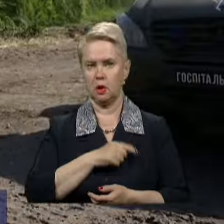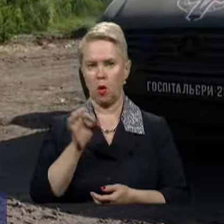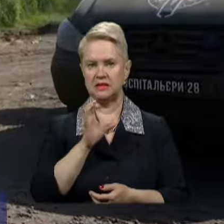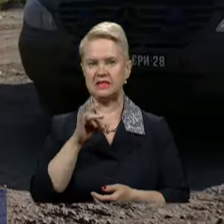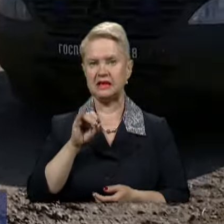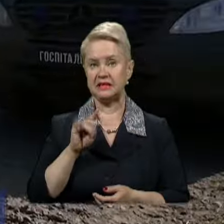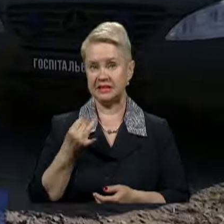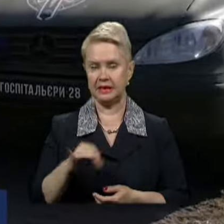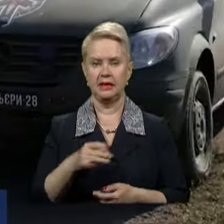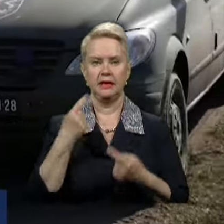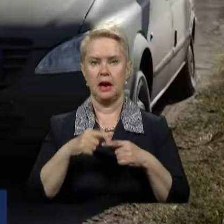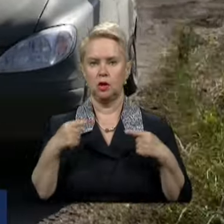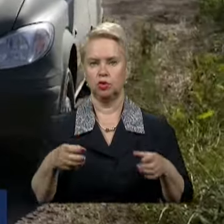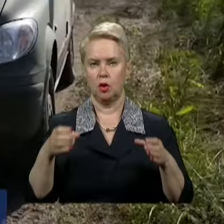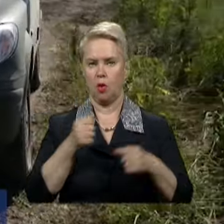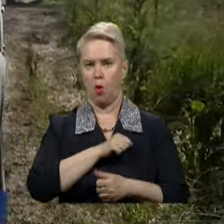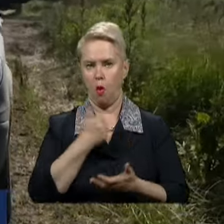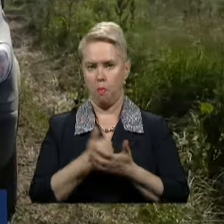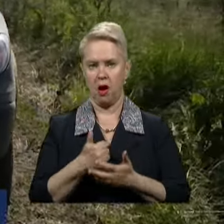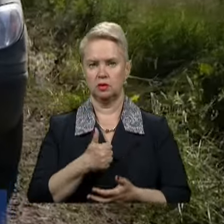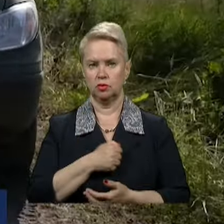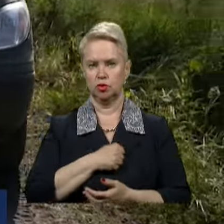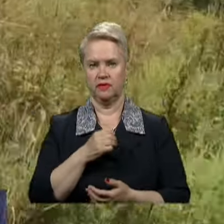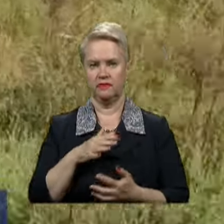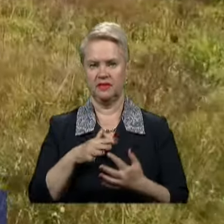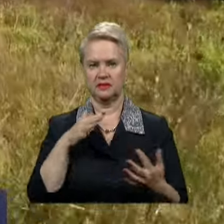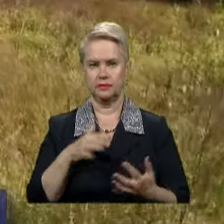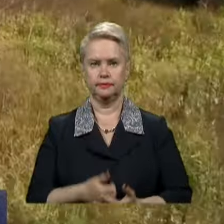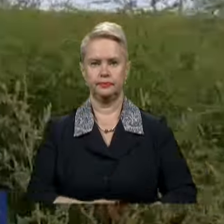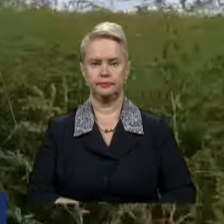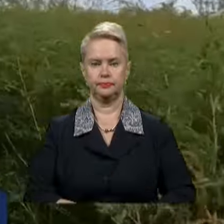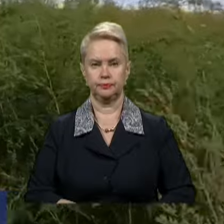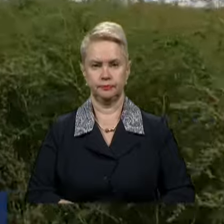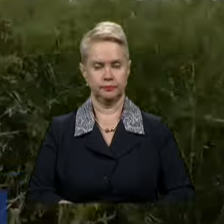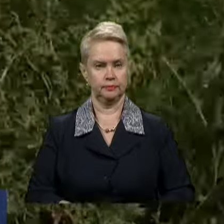Олександр Сирський та інші командувачі військ.